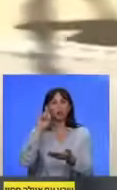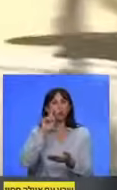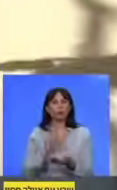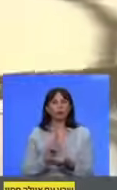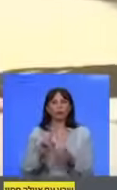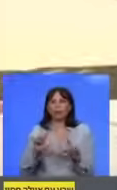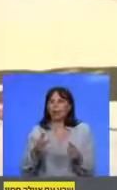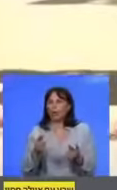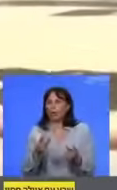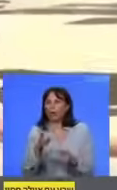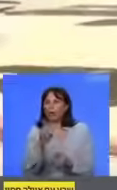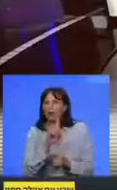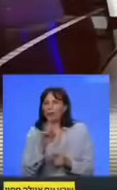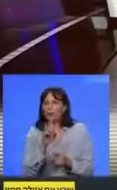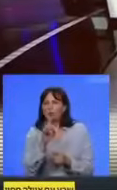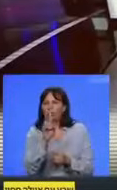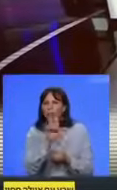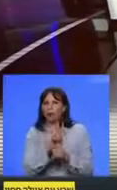מי מחפים?